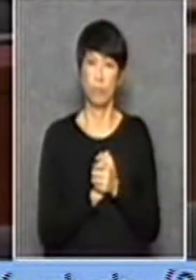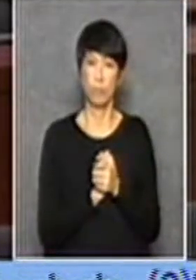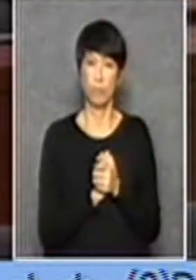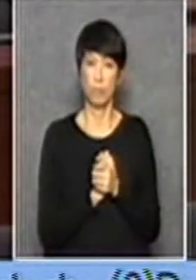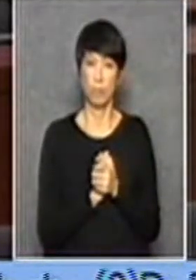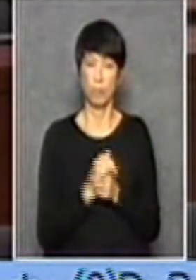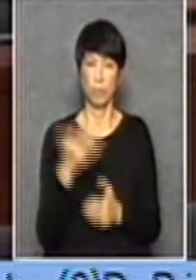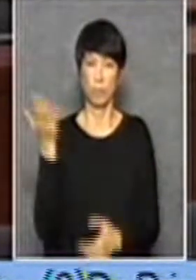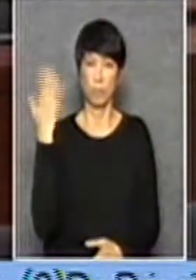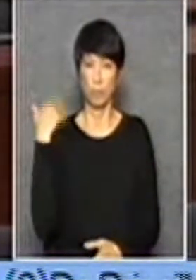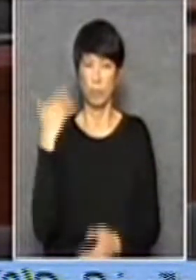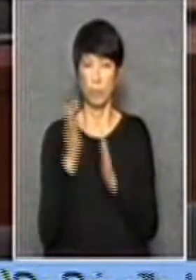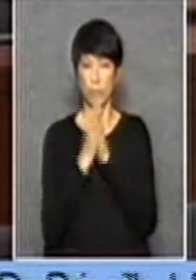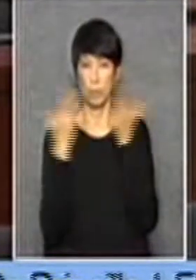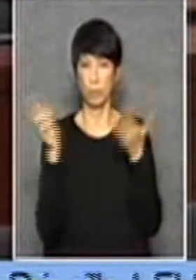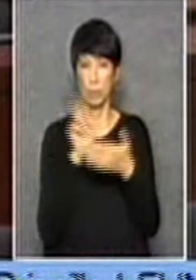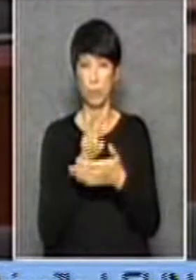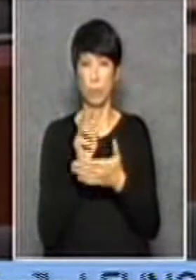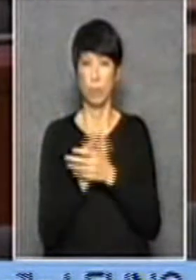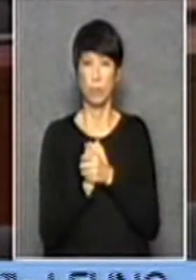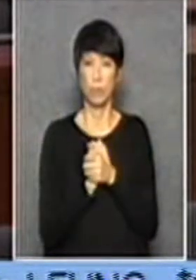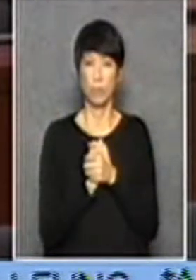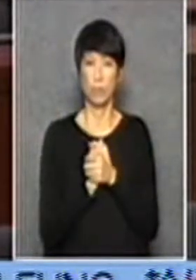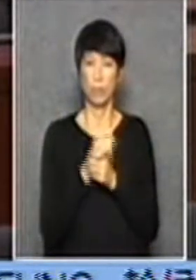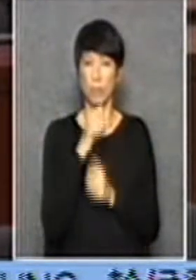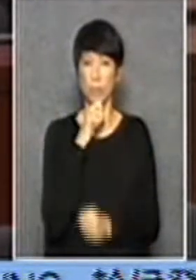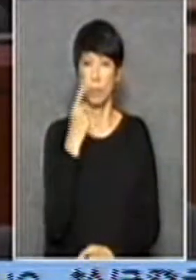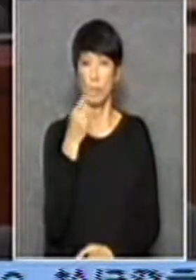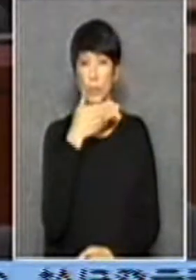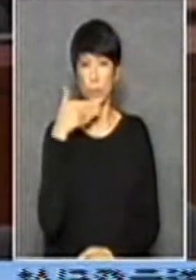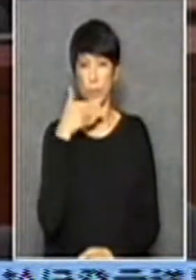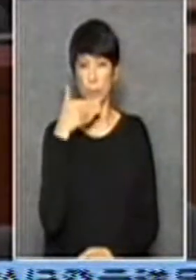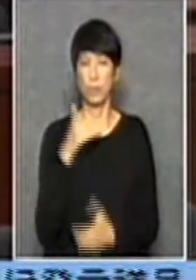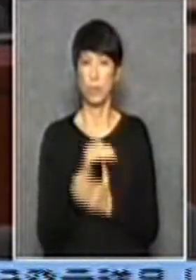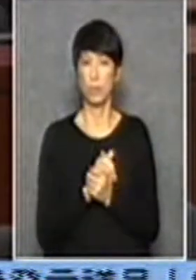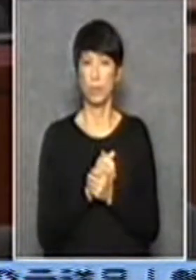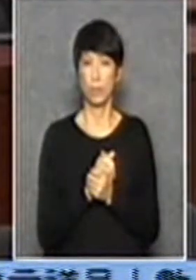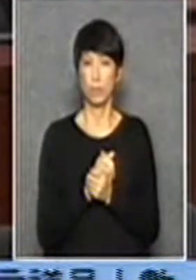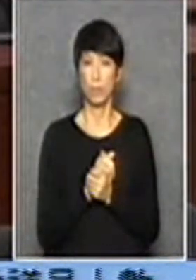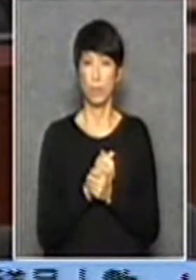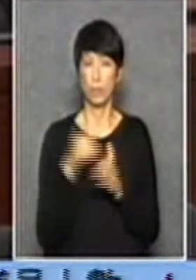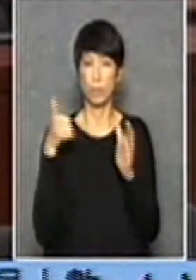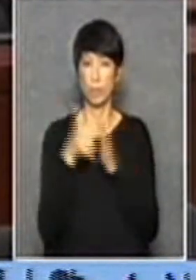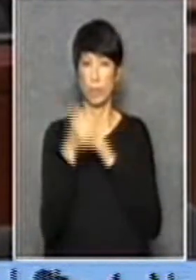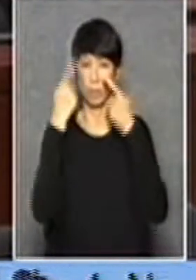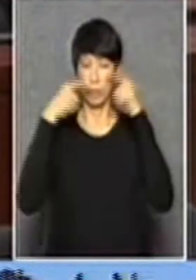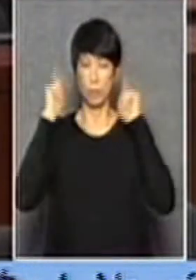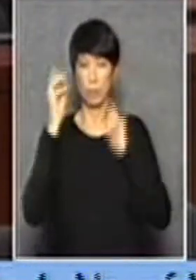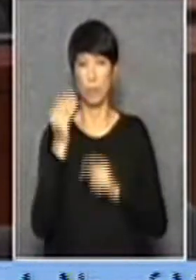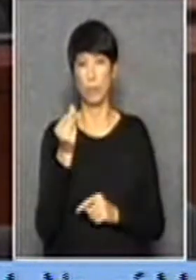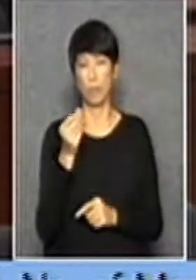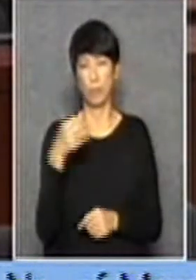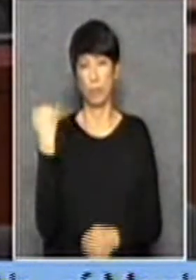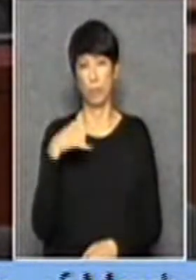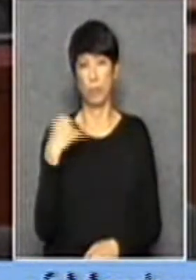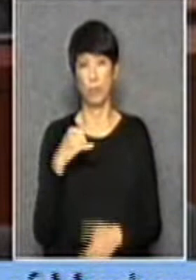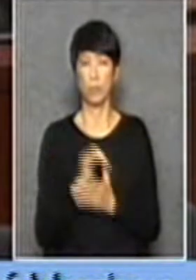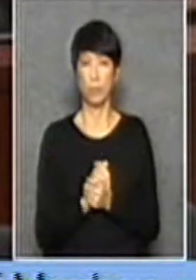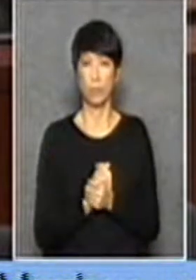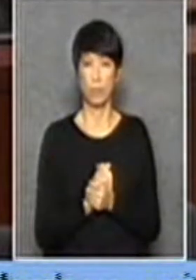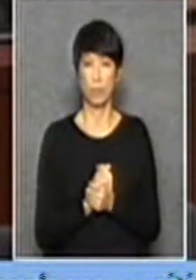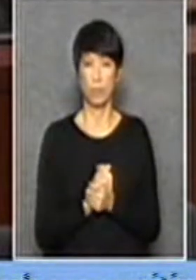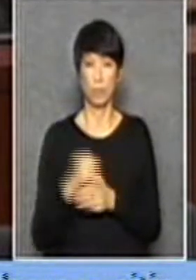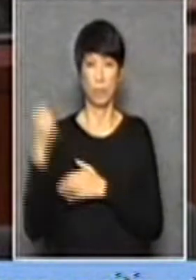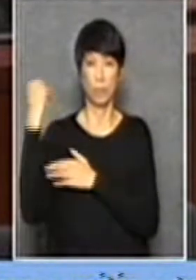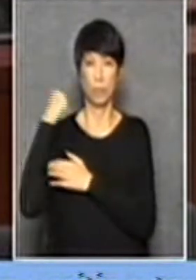幾天我才在報紙看到有位青年人想入大學不夠錢，好努